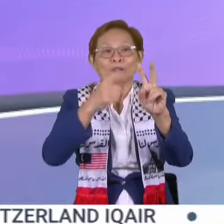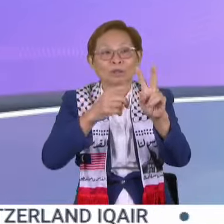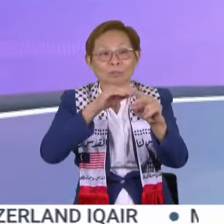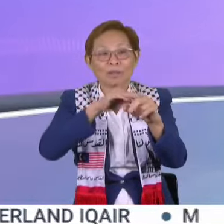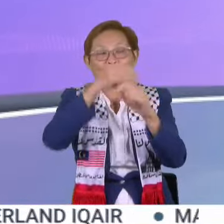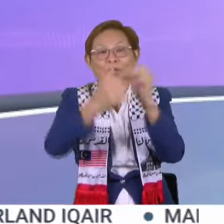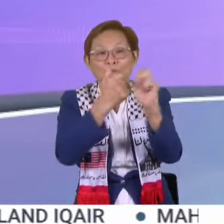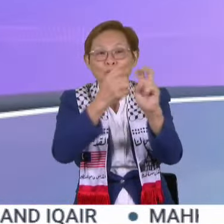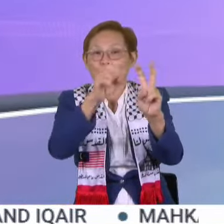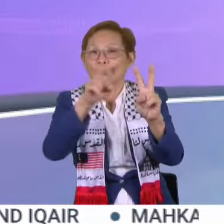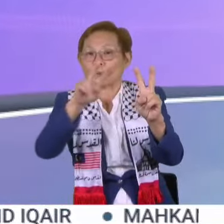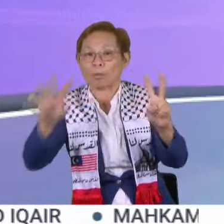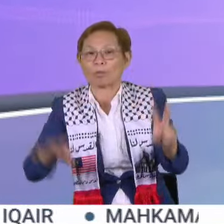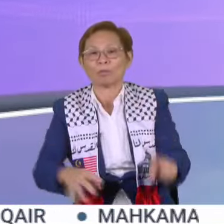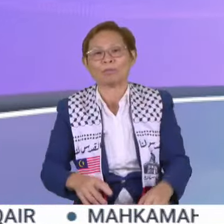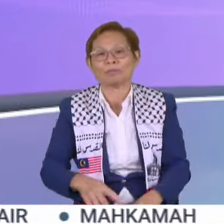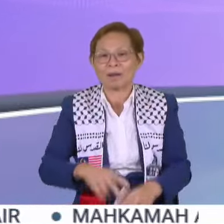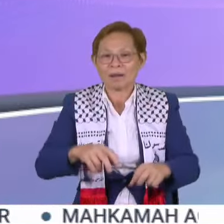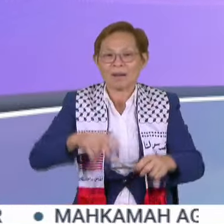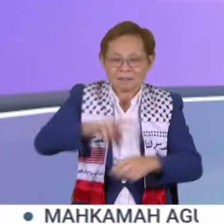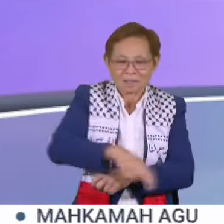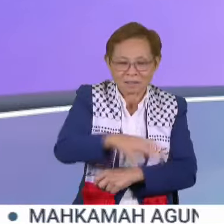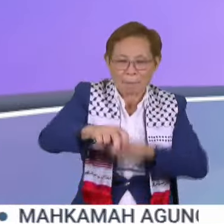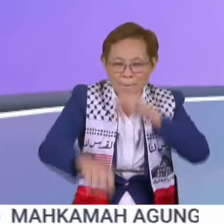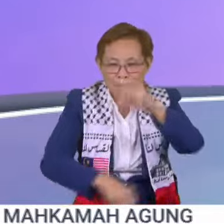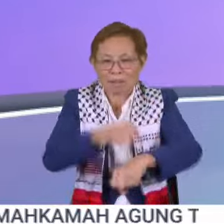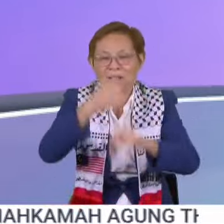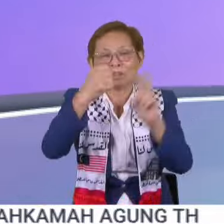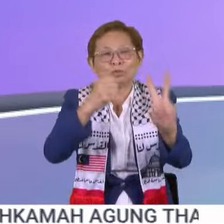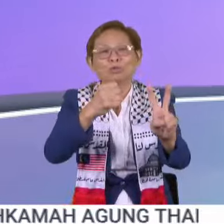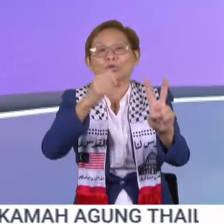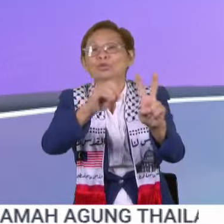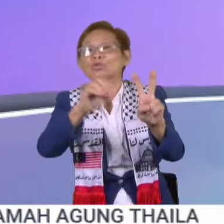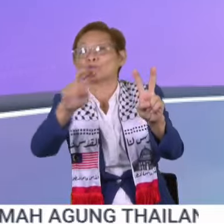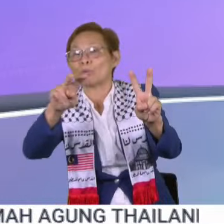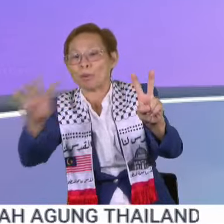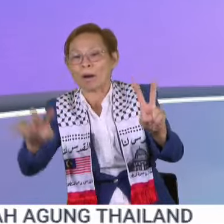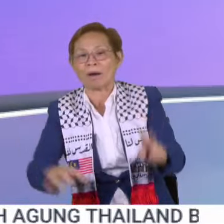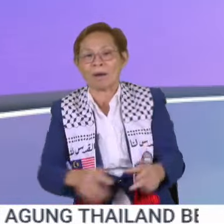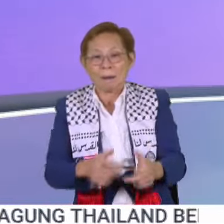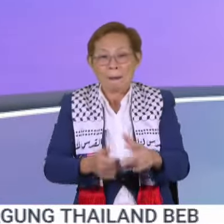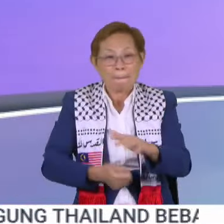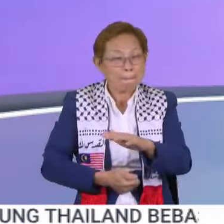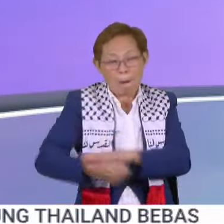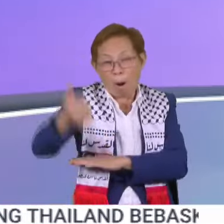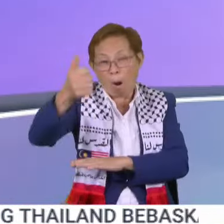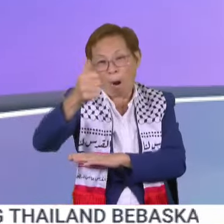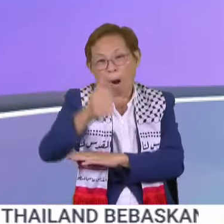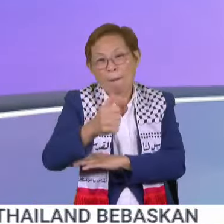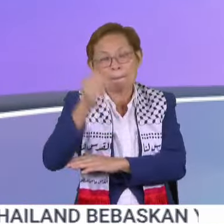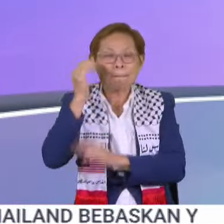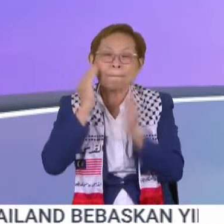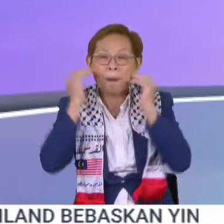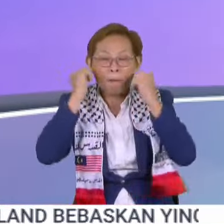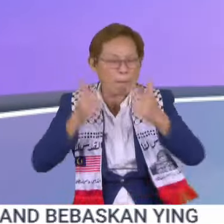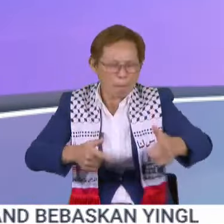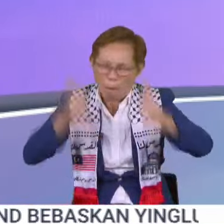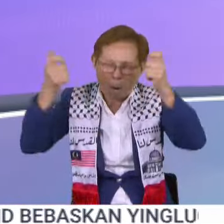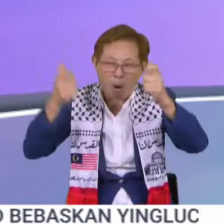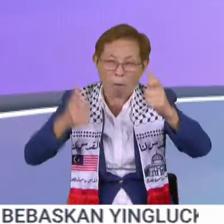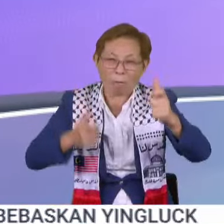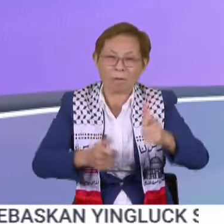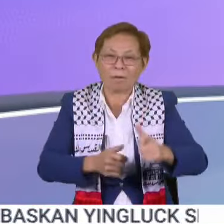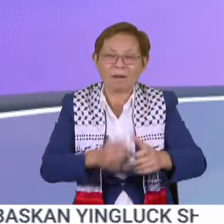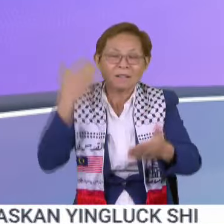Ini pula jelajah berbasikal Paris Nice 2024. Jagoh pecut kelahiran Belanda, Arvin de Klein, mendominasi pecutan beramai-ramai